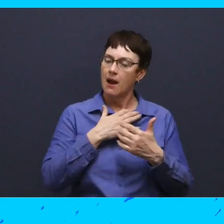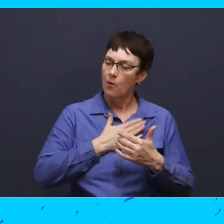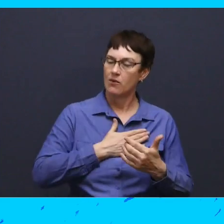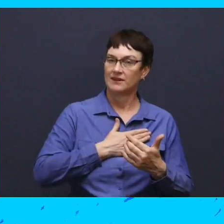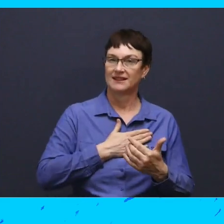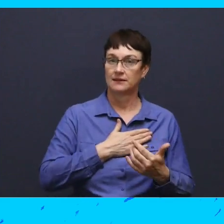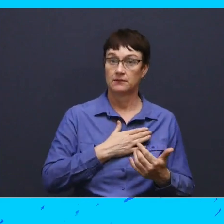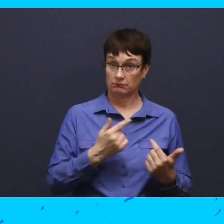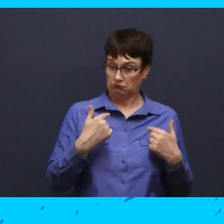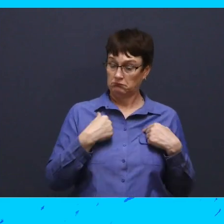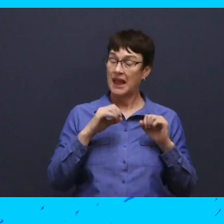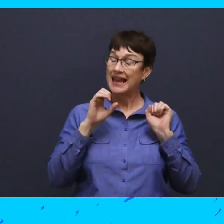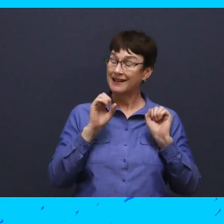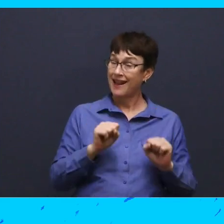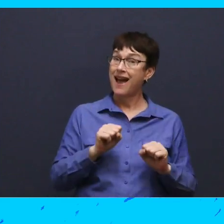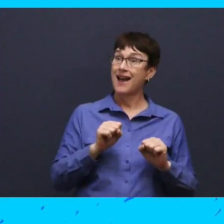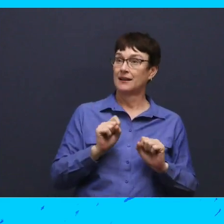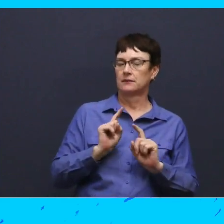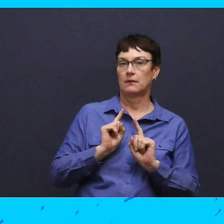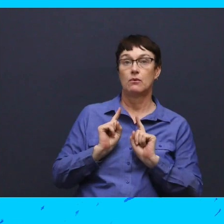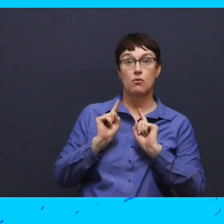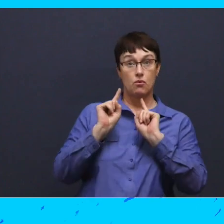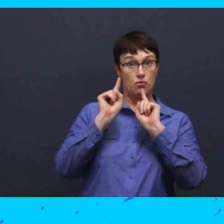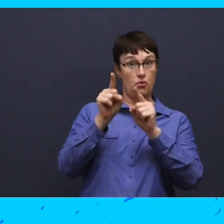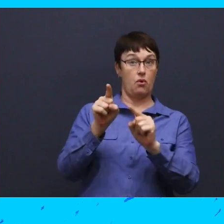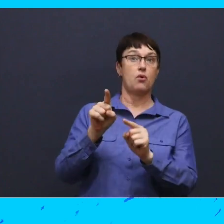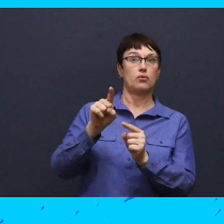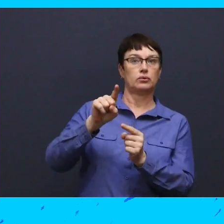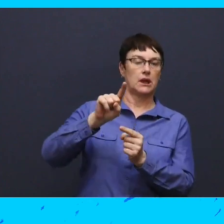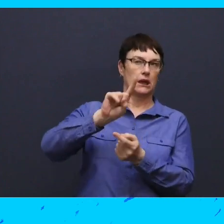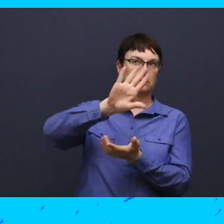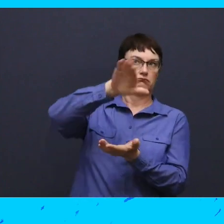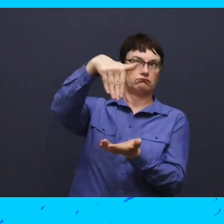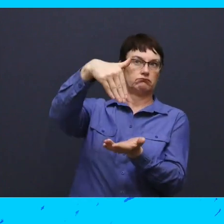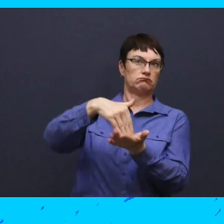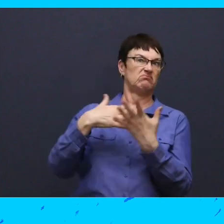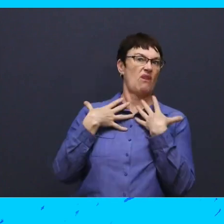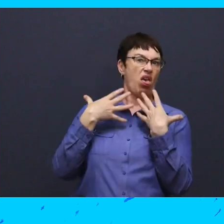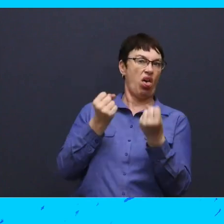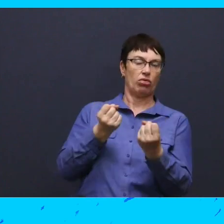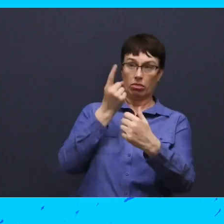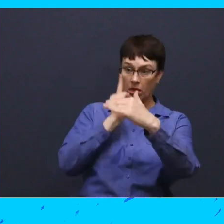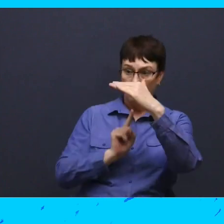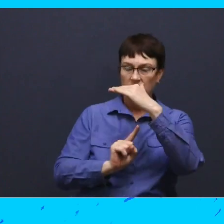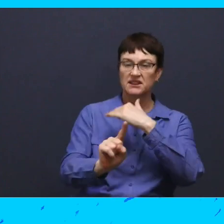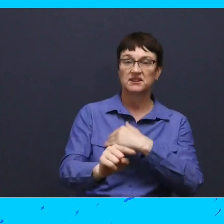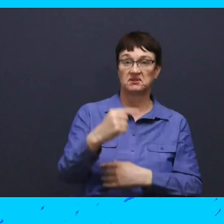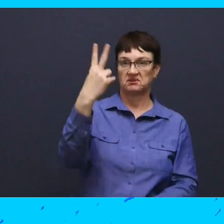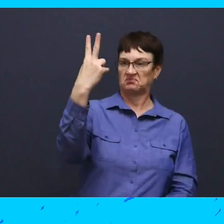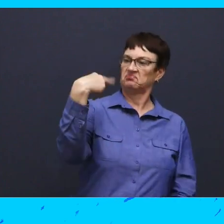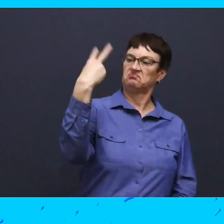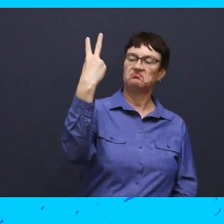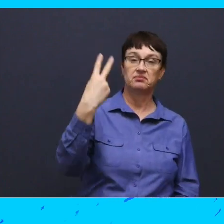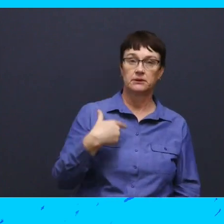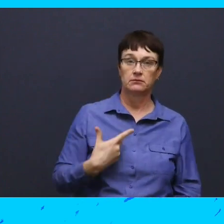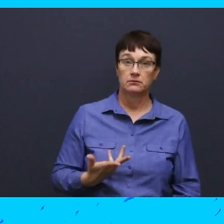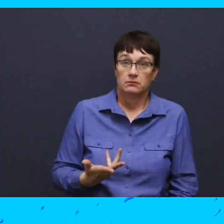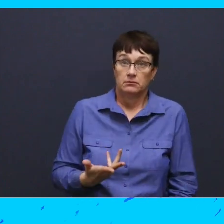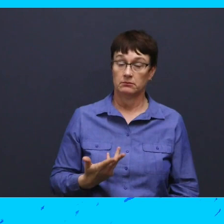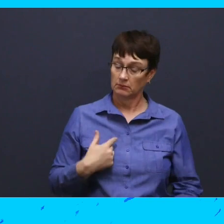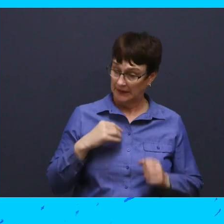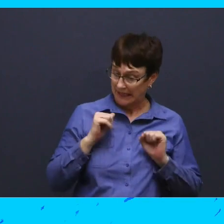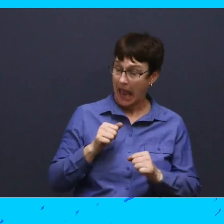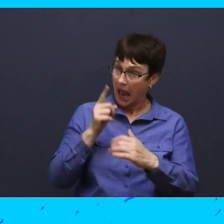peux avoir accès et je serai jugée pour rechercher ce service. Donc, ces